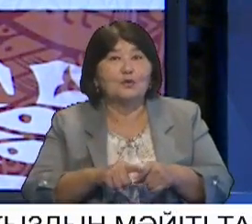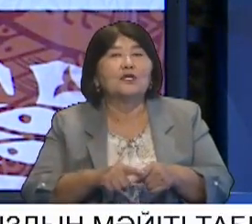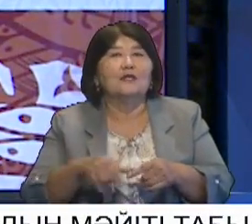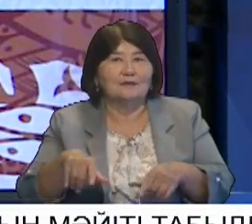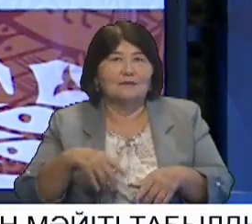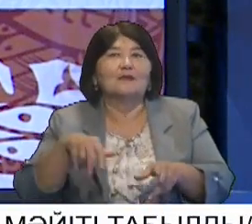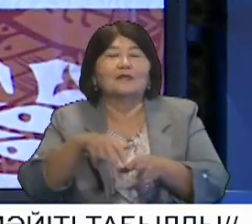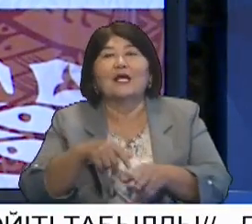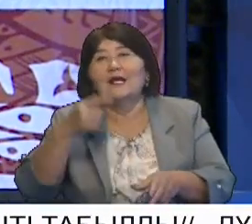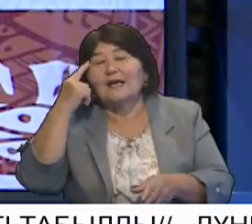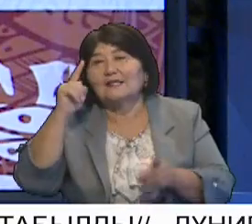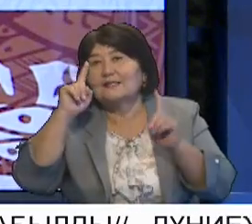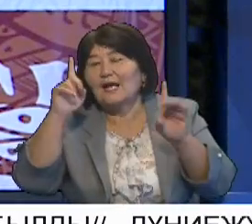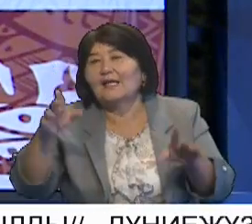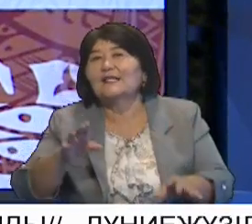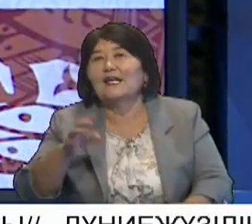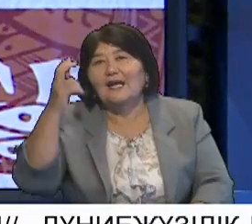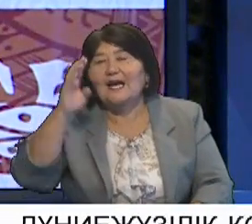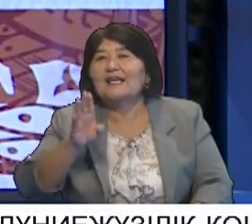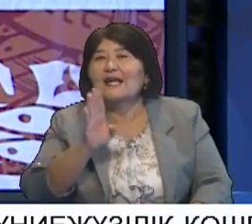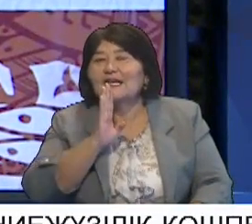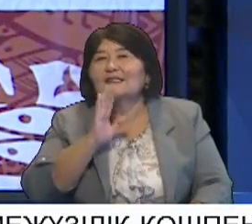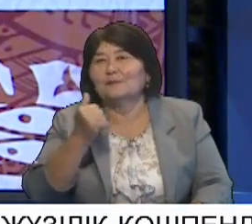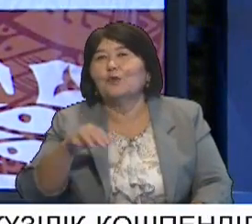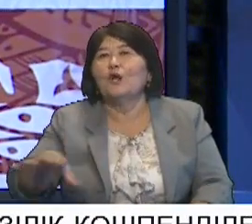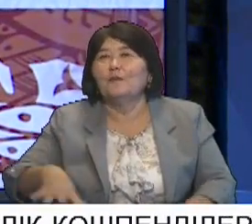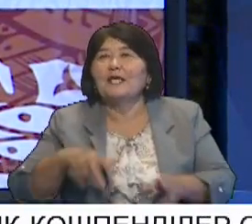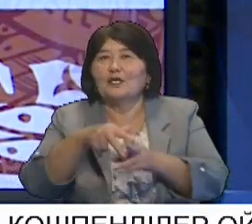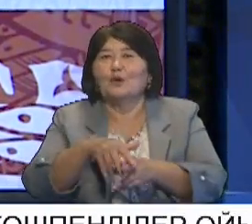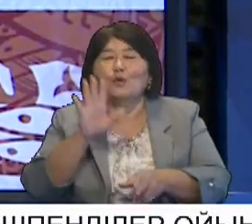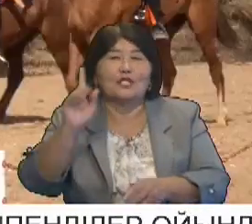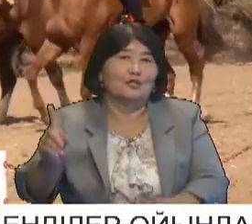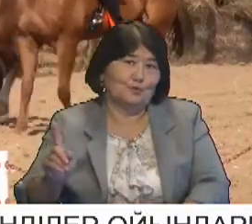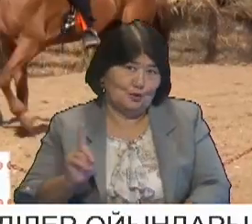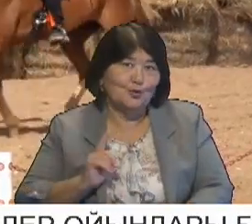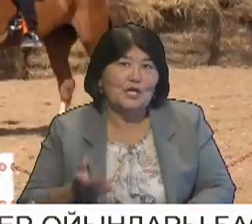тарпып тұр. Қырғыздың атақты қара қызы мен қарагері де бәйгеге қосылады деп күтілуде.